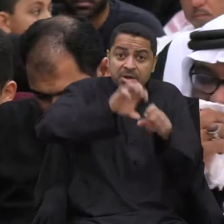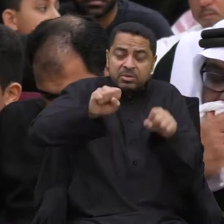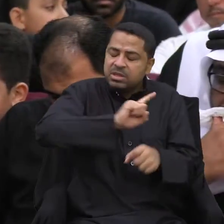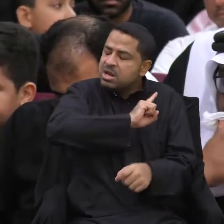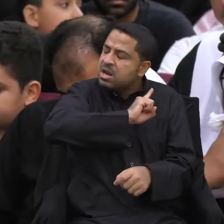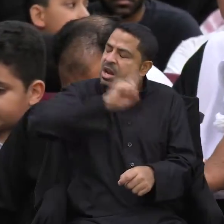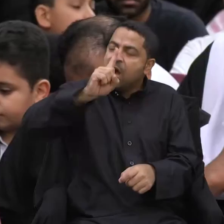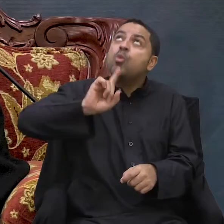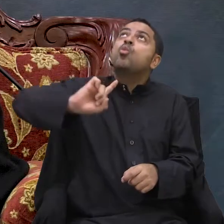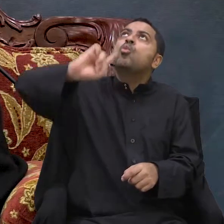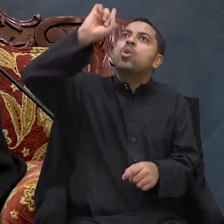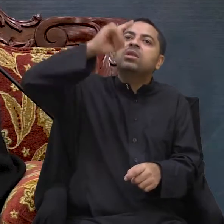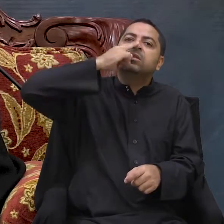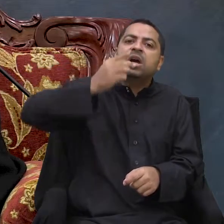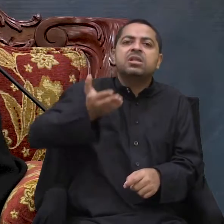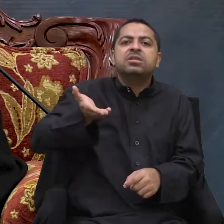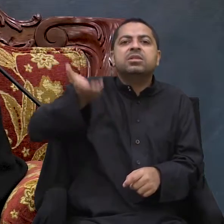وهيهات منا الذلة،